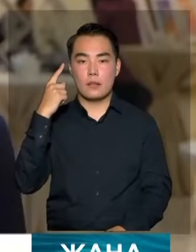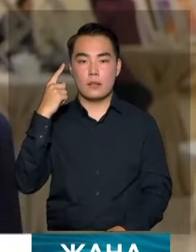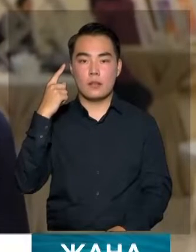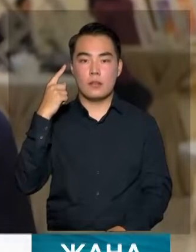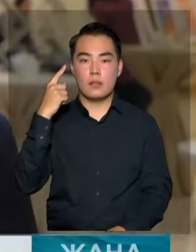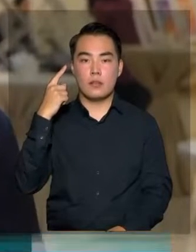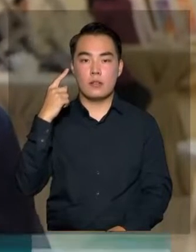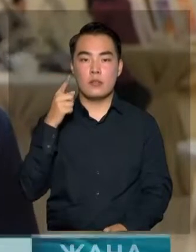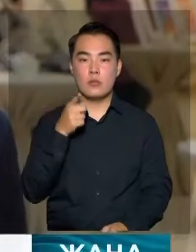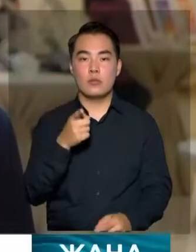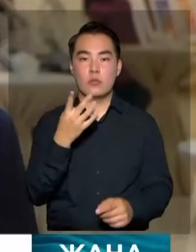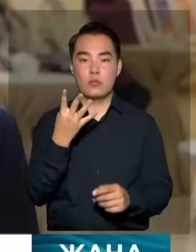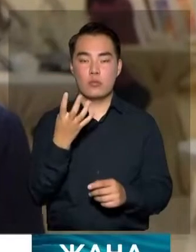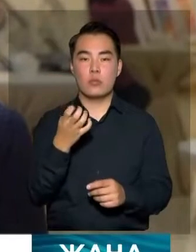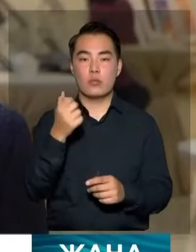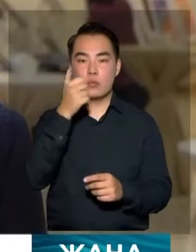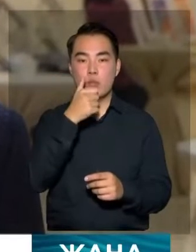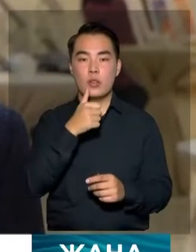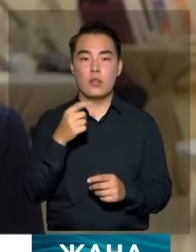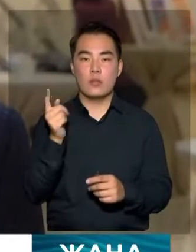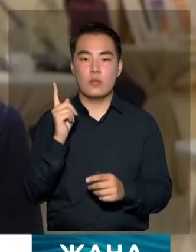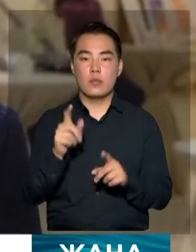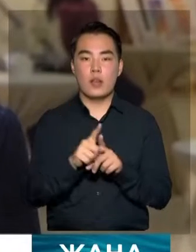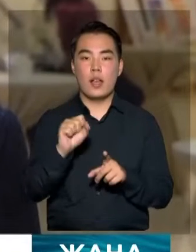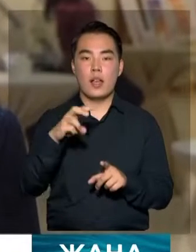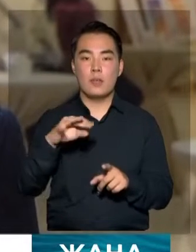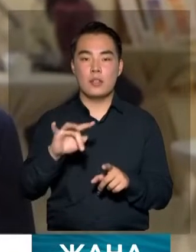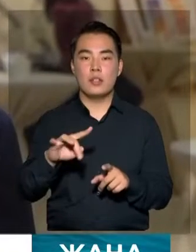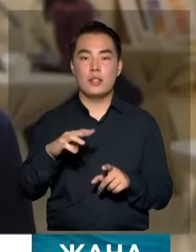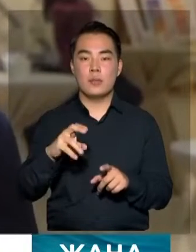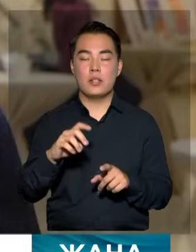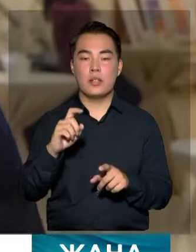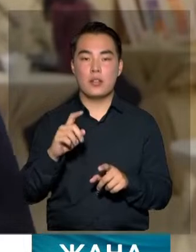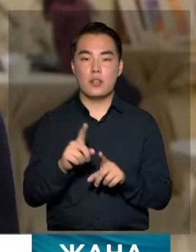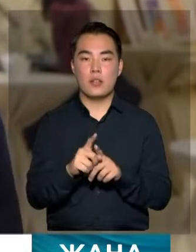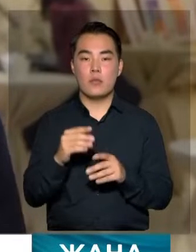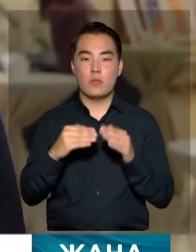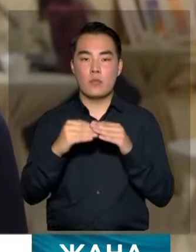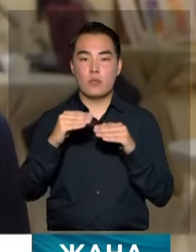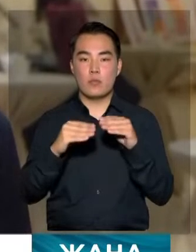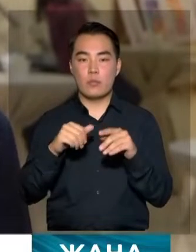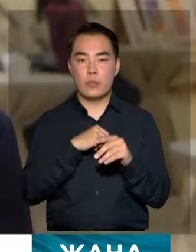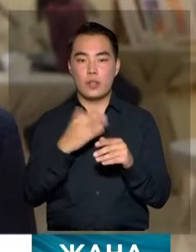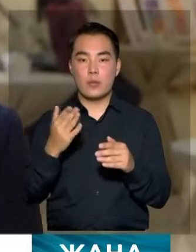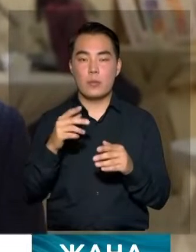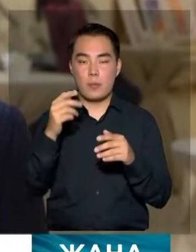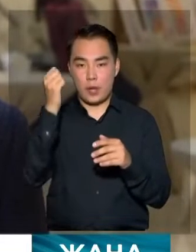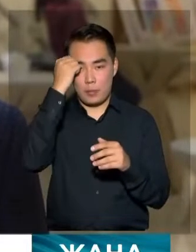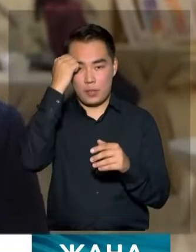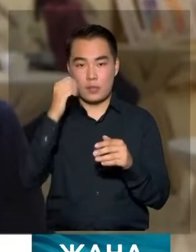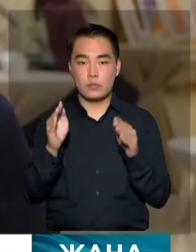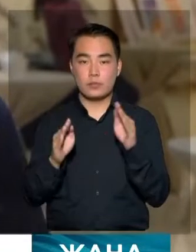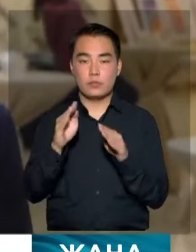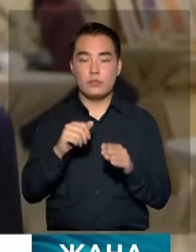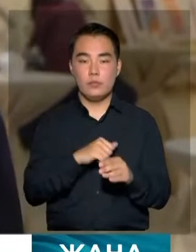білетіндей 1403 жылдары Әмір Темір Қожа Ахмет Яссауи кесенесін салдырды. Арада 100 жыл өтсе де Тәжікстан мен өзге де мемлекеттерден адамдар